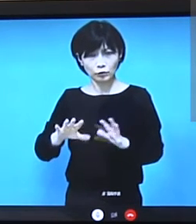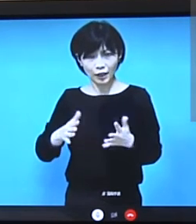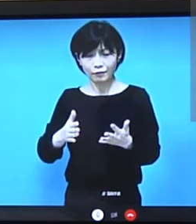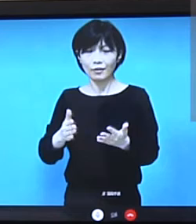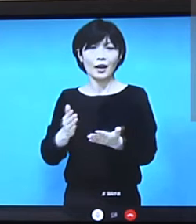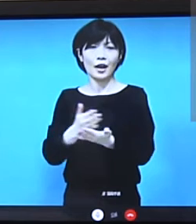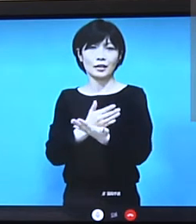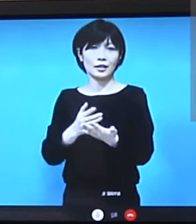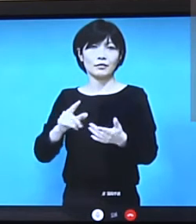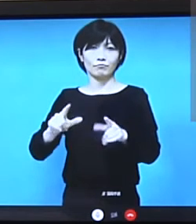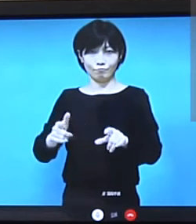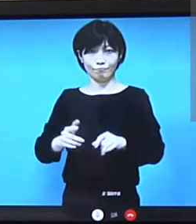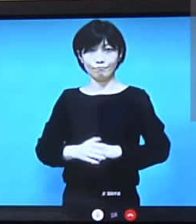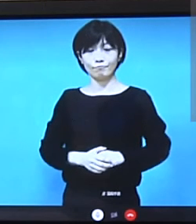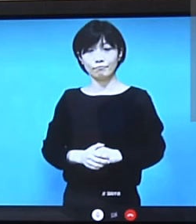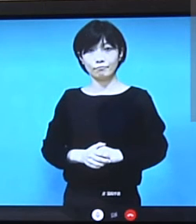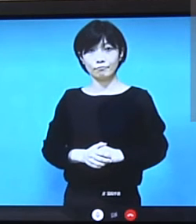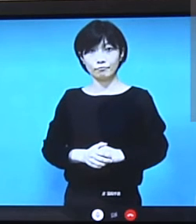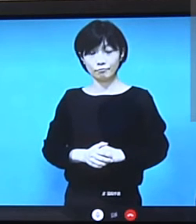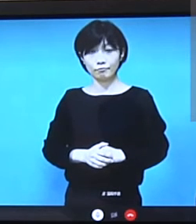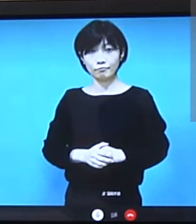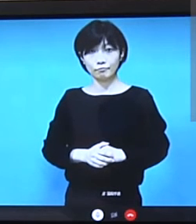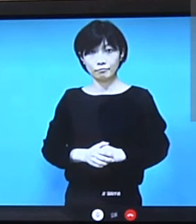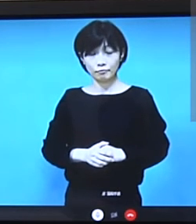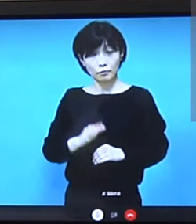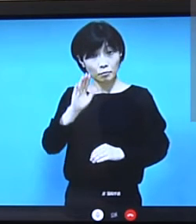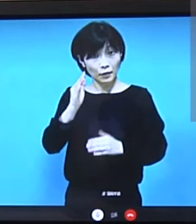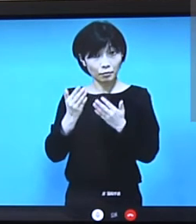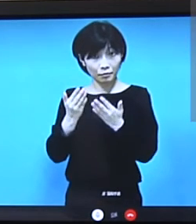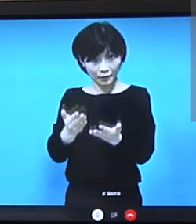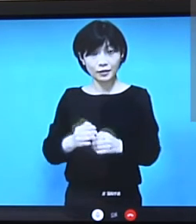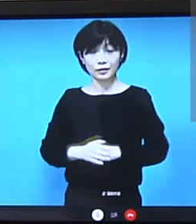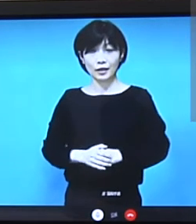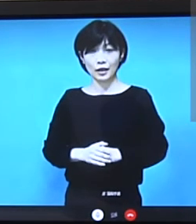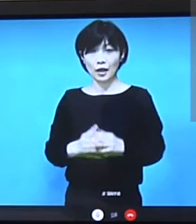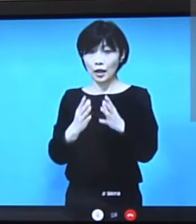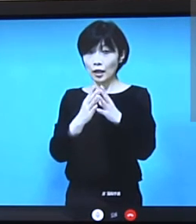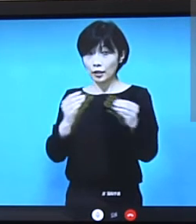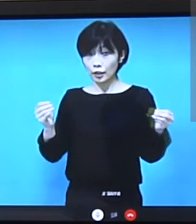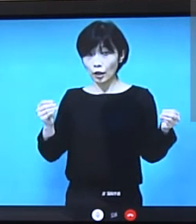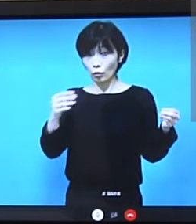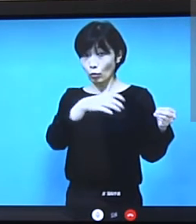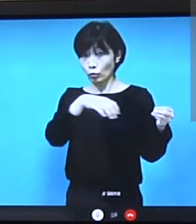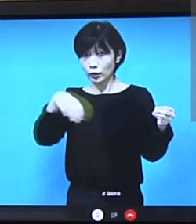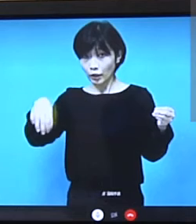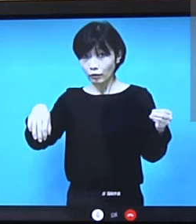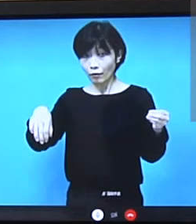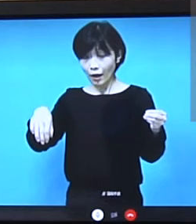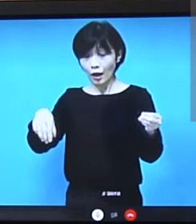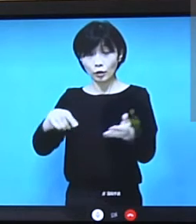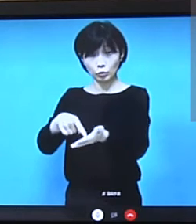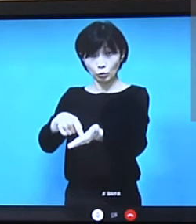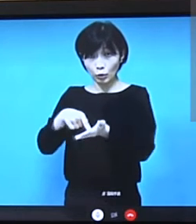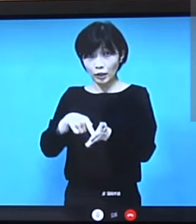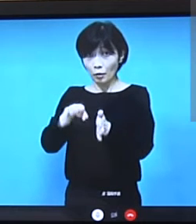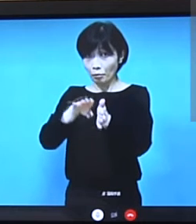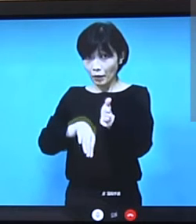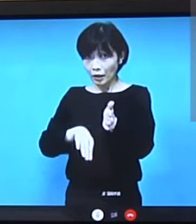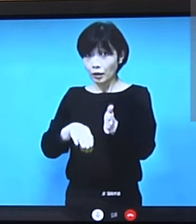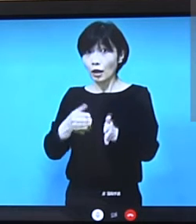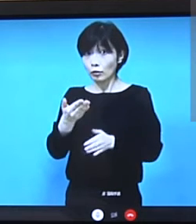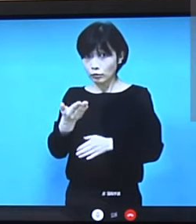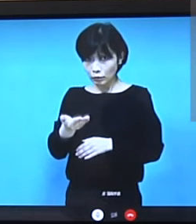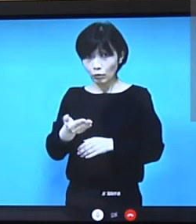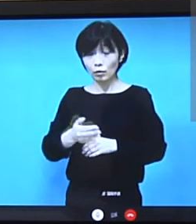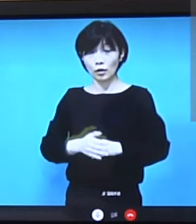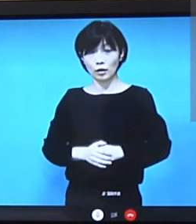取り下げの例というのは、県内初ですけど、全国的にはどうなんでしょうか。 全国的には数いくつというのはちょっ